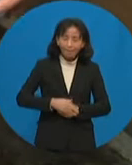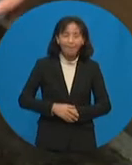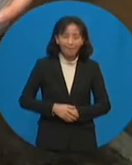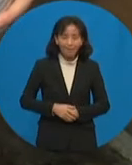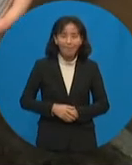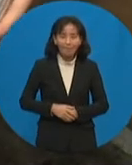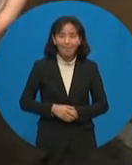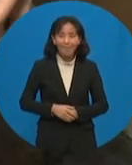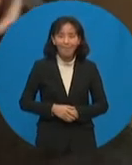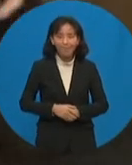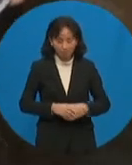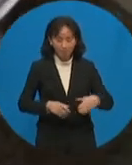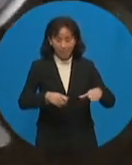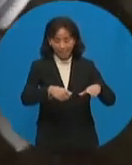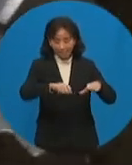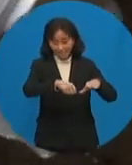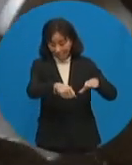じゃあやっちゃってください。 やっちゃいます。